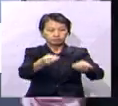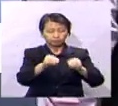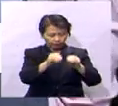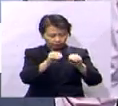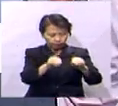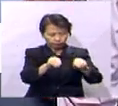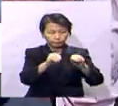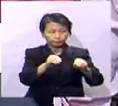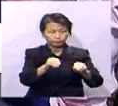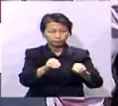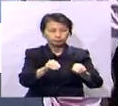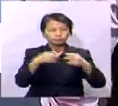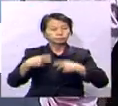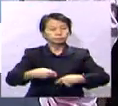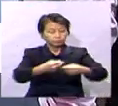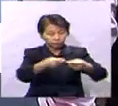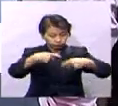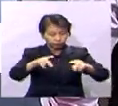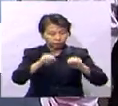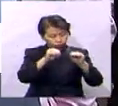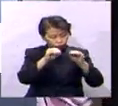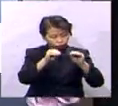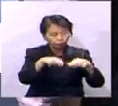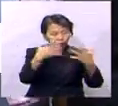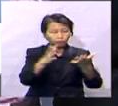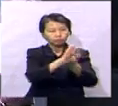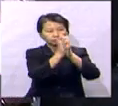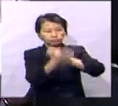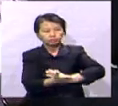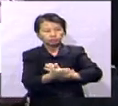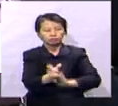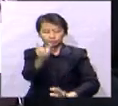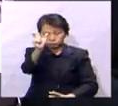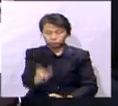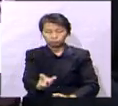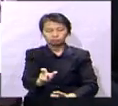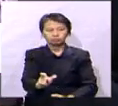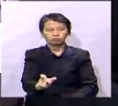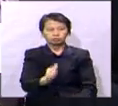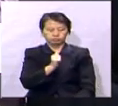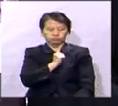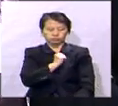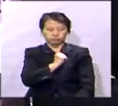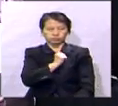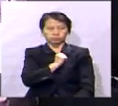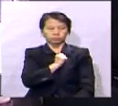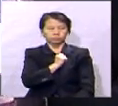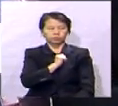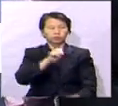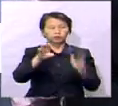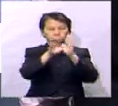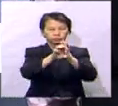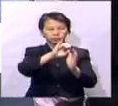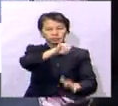bimbingan, platform dan tunjuk ajar cara mereka boleh jadi seorang owner macam Jack Ma,